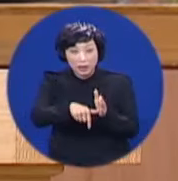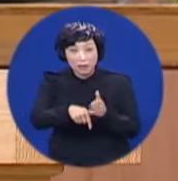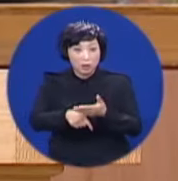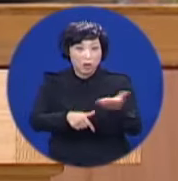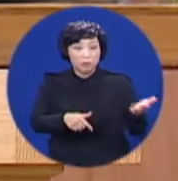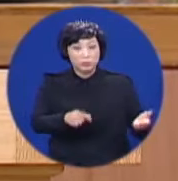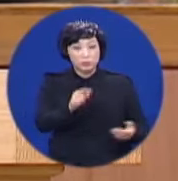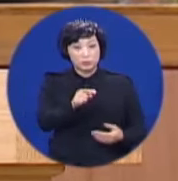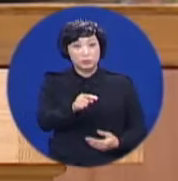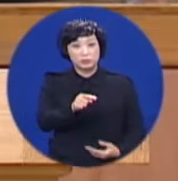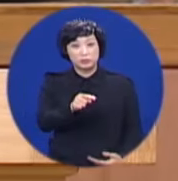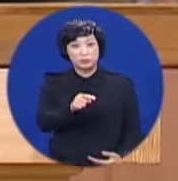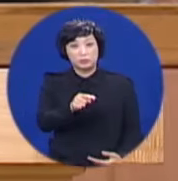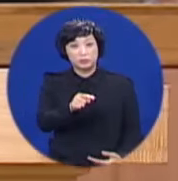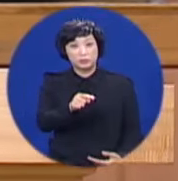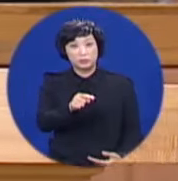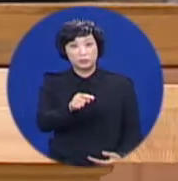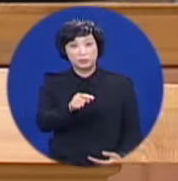대단하리만큼